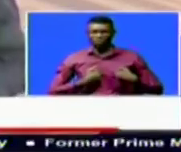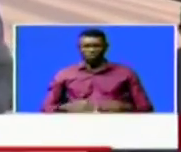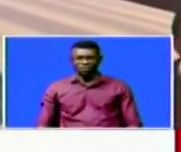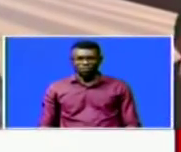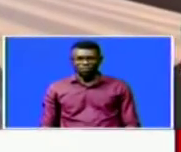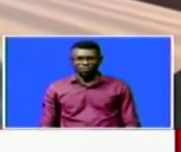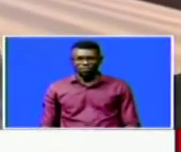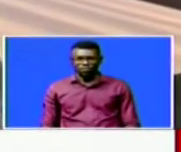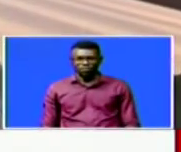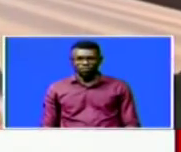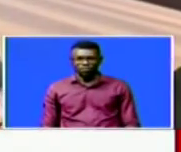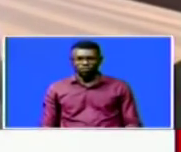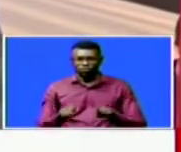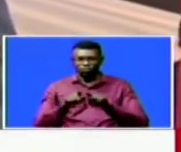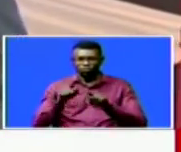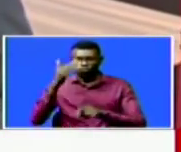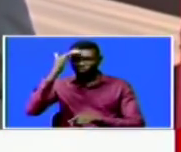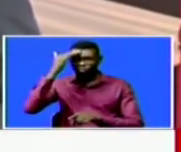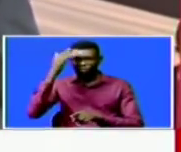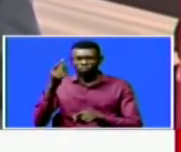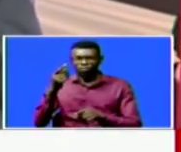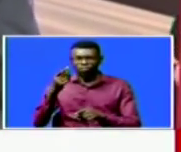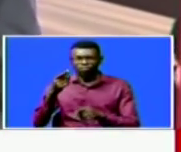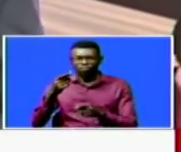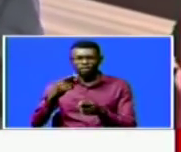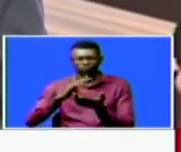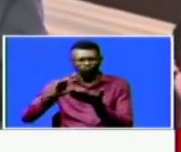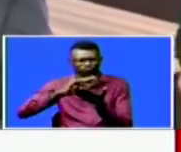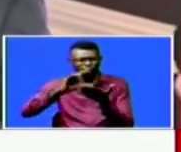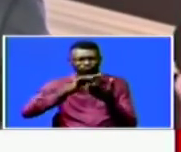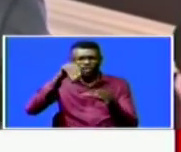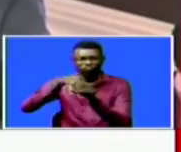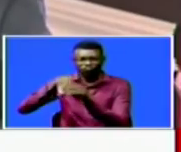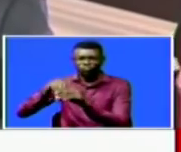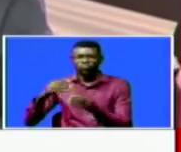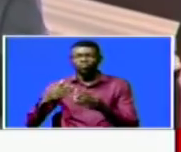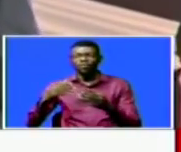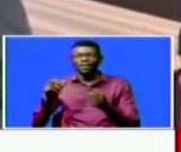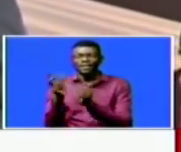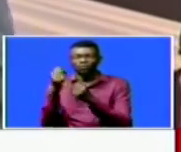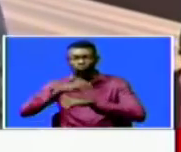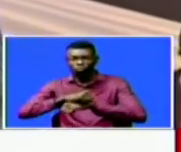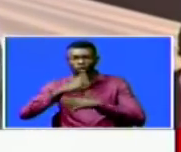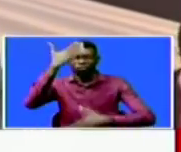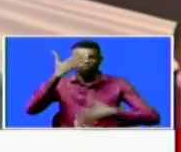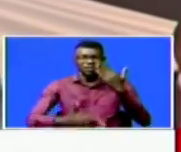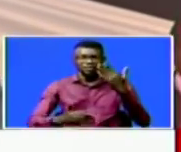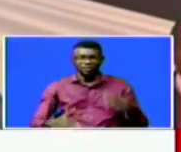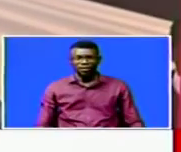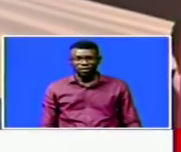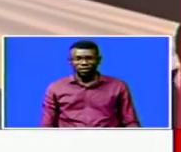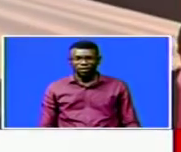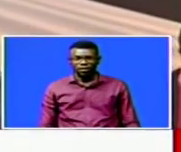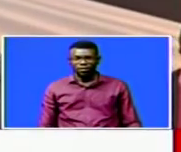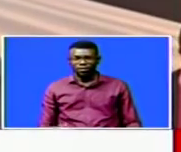Unajua ile investment ameweka hapa shule ya upili, university